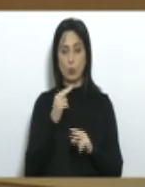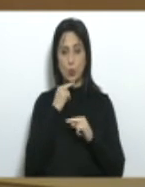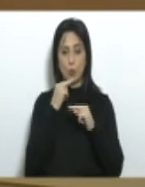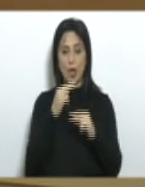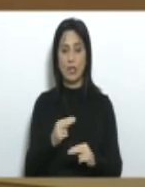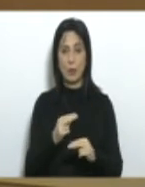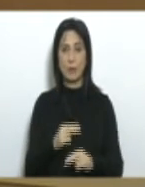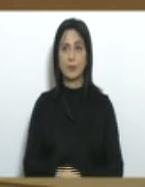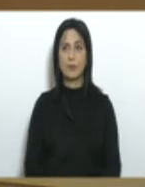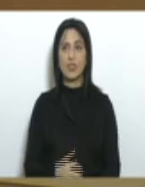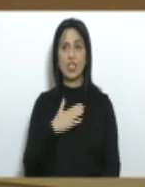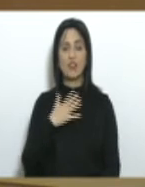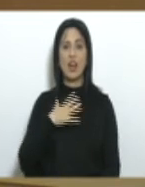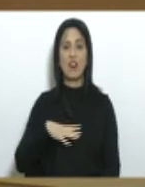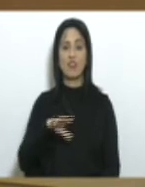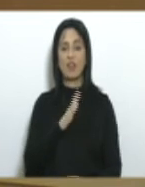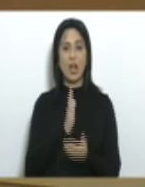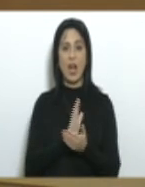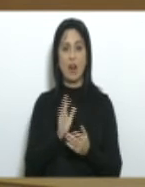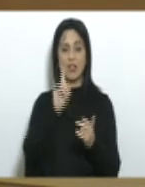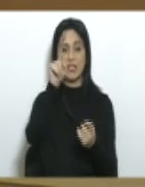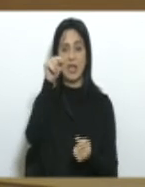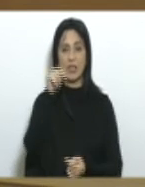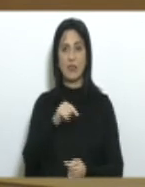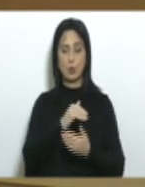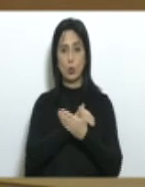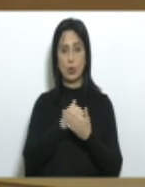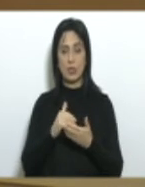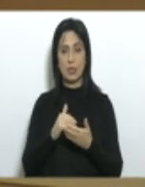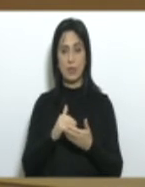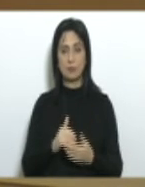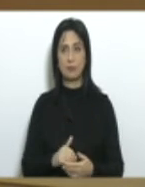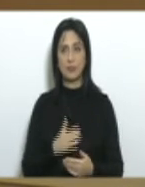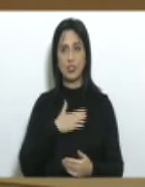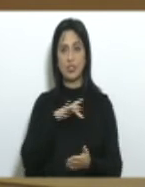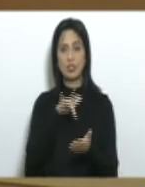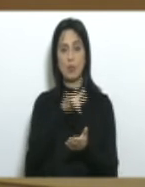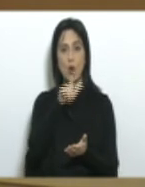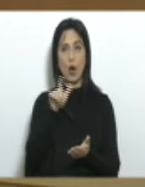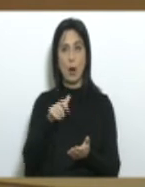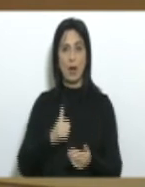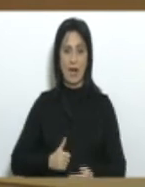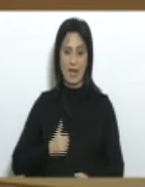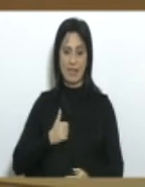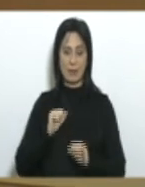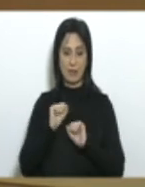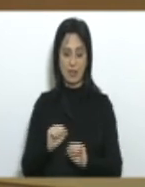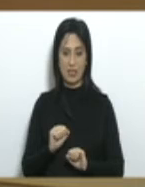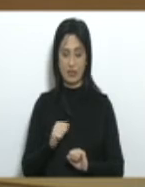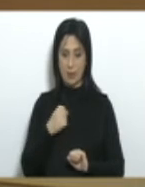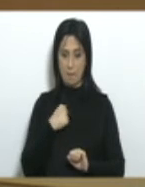მივაქციოთ ყურადღება. ჩვენს ქვეყანაში არ არის სათანადო დონეზე ჩვენი მოქალაქეების ღირსების დაცვა.